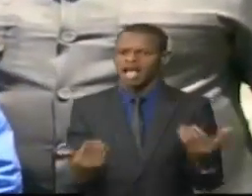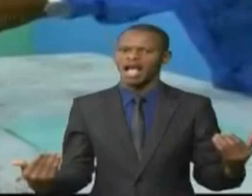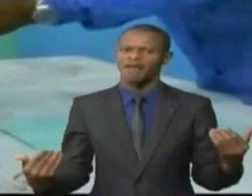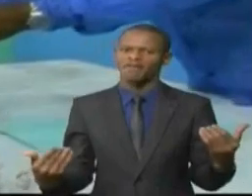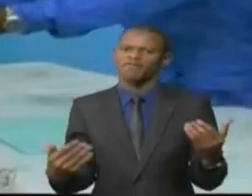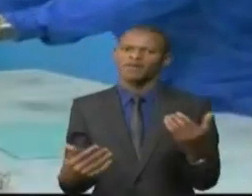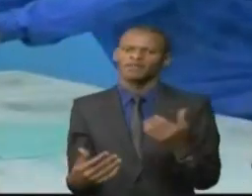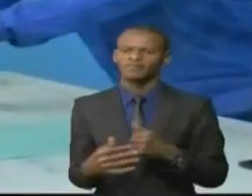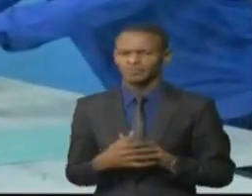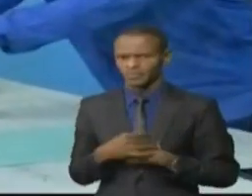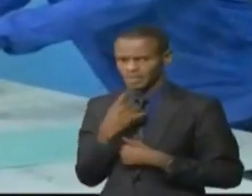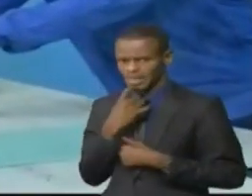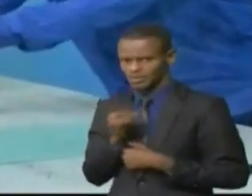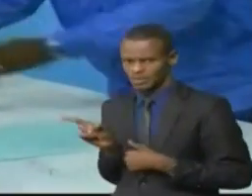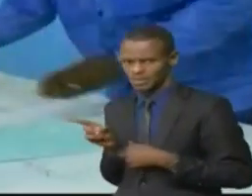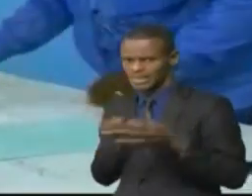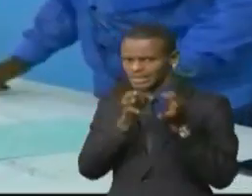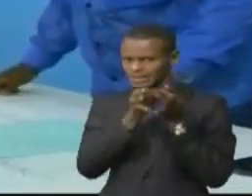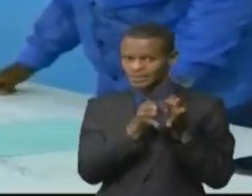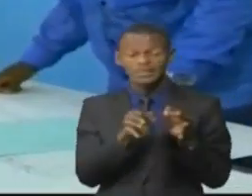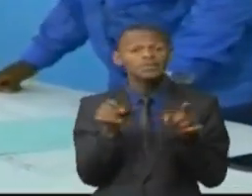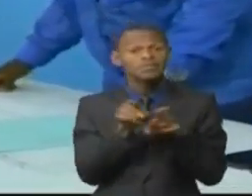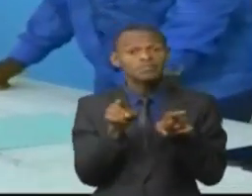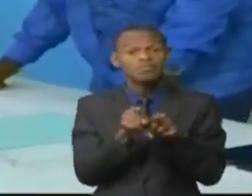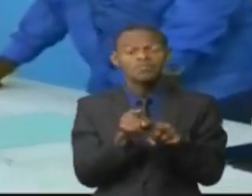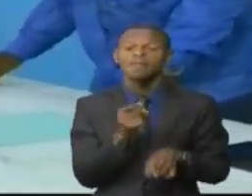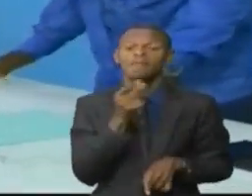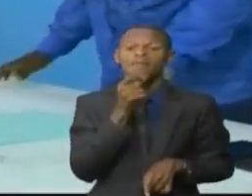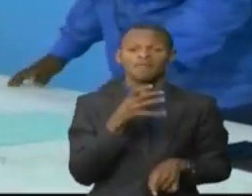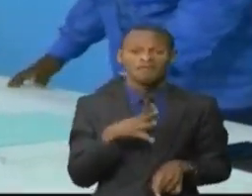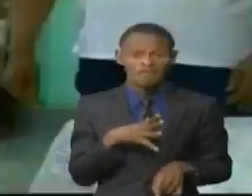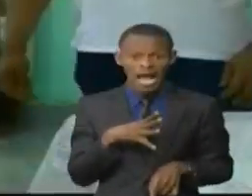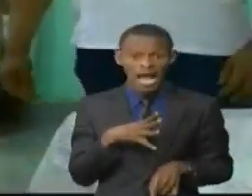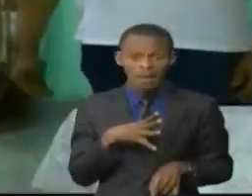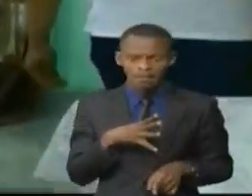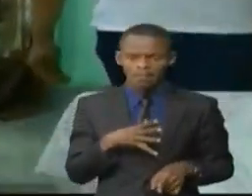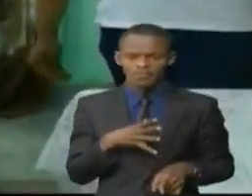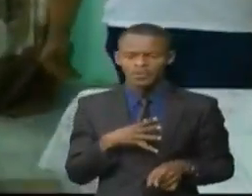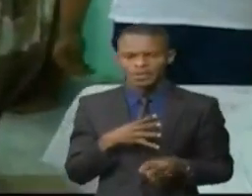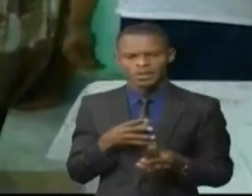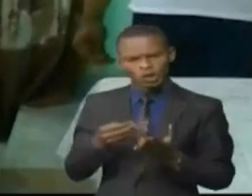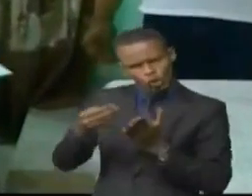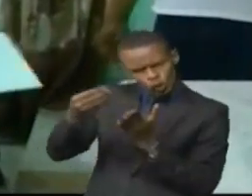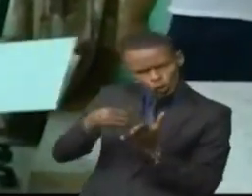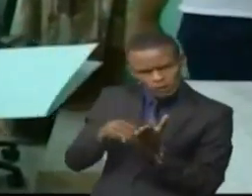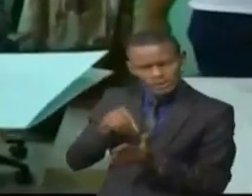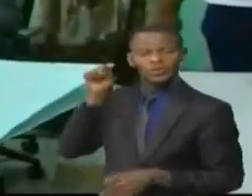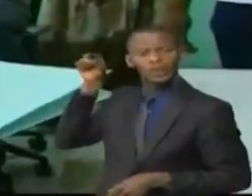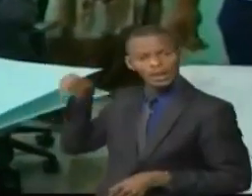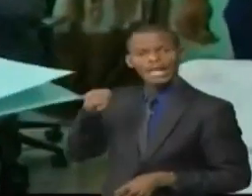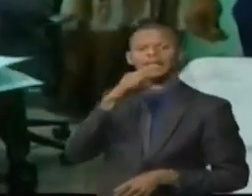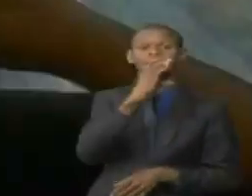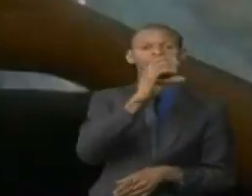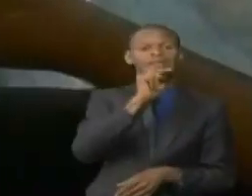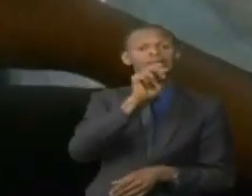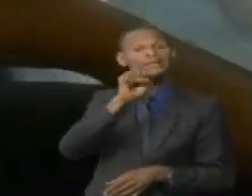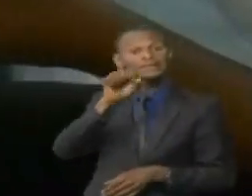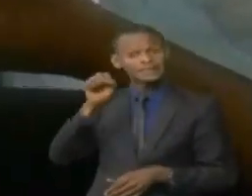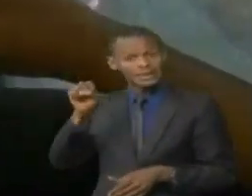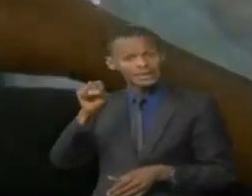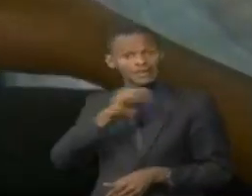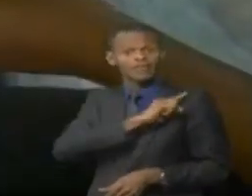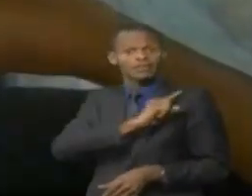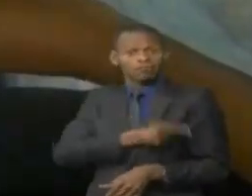à travers les allocations prénatales, à travers les allocations de maternité, à travers les indemnités journalières et congés de maternité,